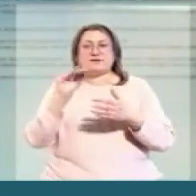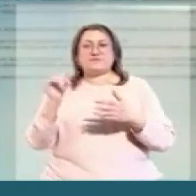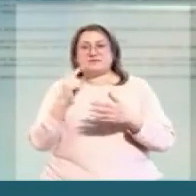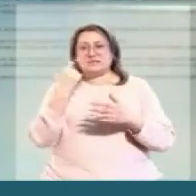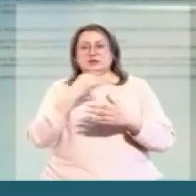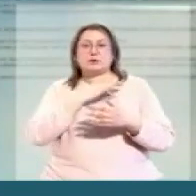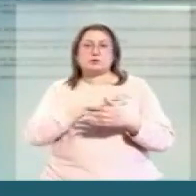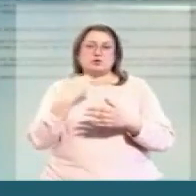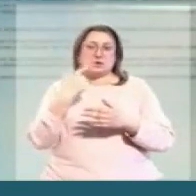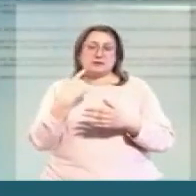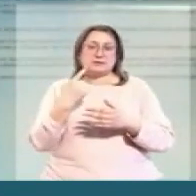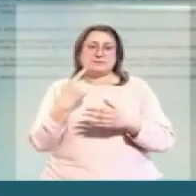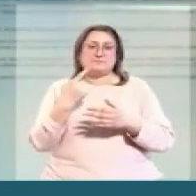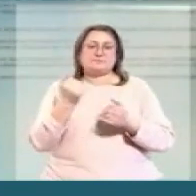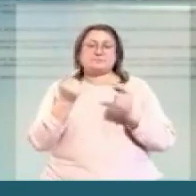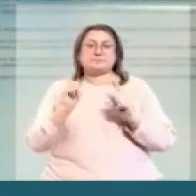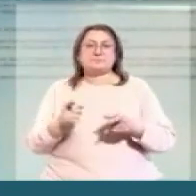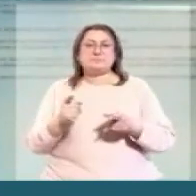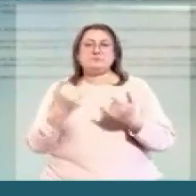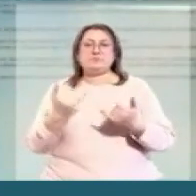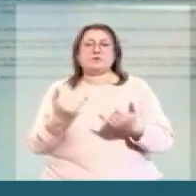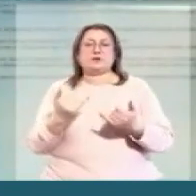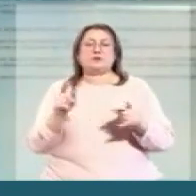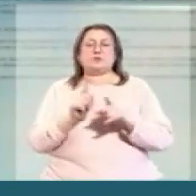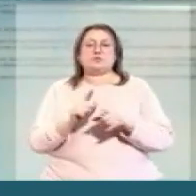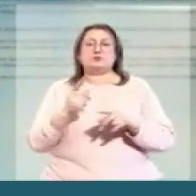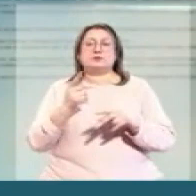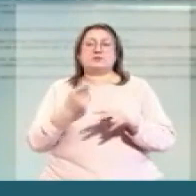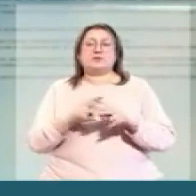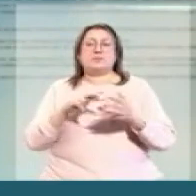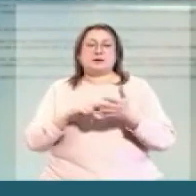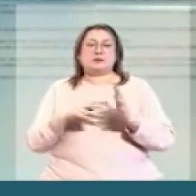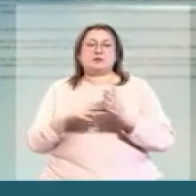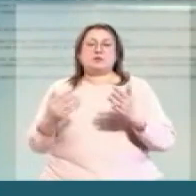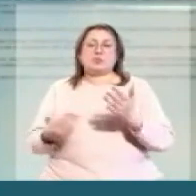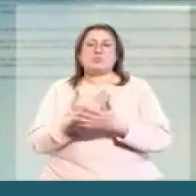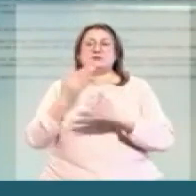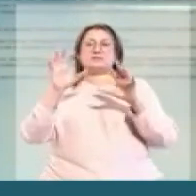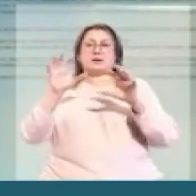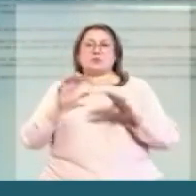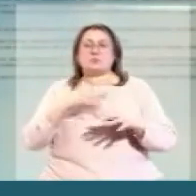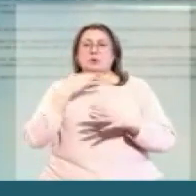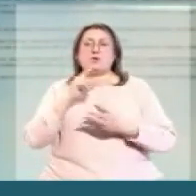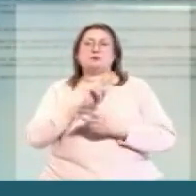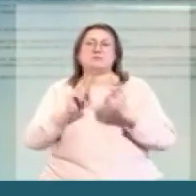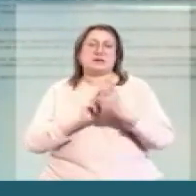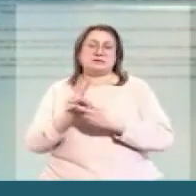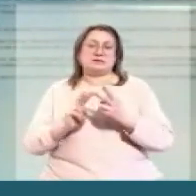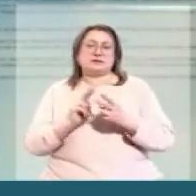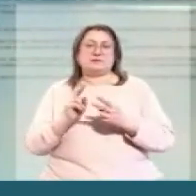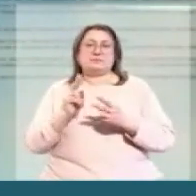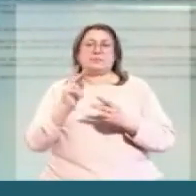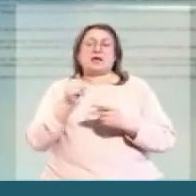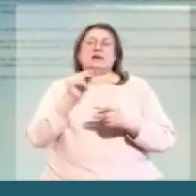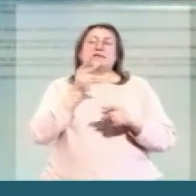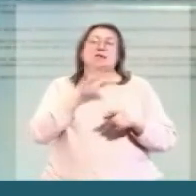лиц, юридических лиц. На самом деле на сегодня тоже в этом плане идет множество законодательства, много изменяется для как и